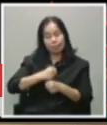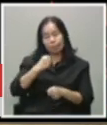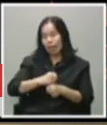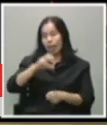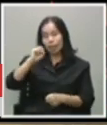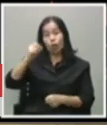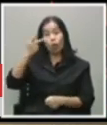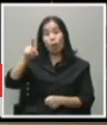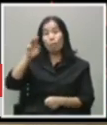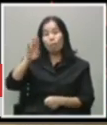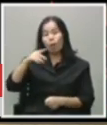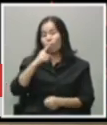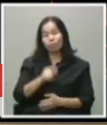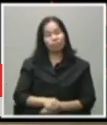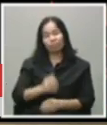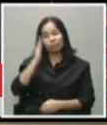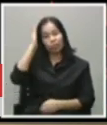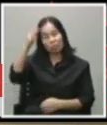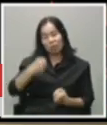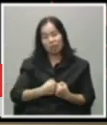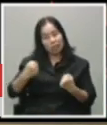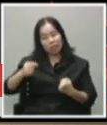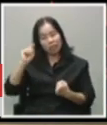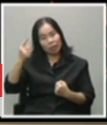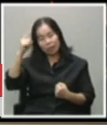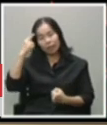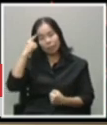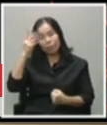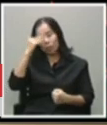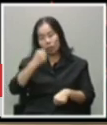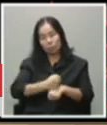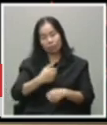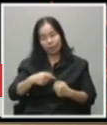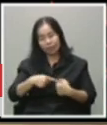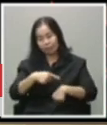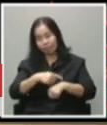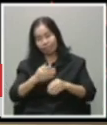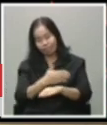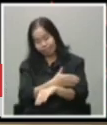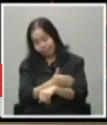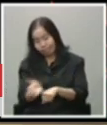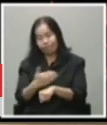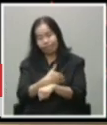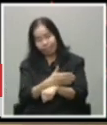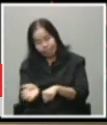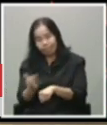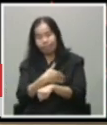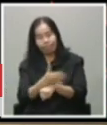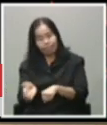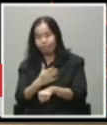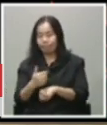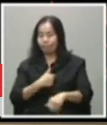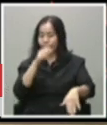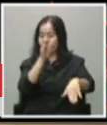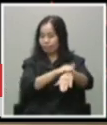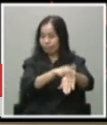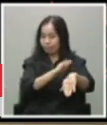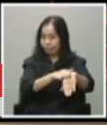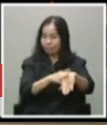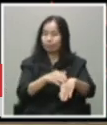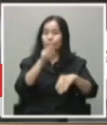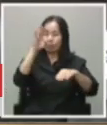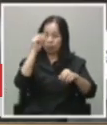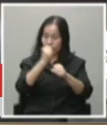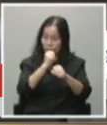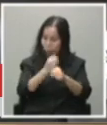ว่างานงวดต่อๆไปเนี่ยเกิดขึ้นไม่ได้แน่นอนเพราะมันล่าช้าเสนอไปเร่งรัดให้บริษัทคู่สัญญามาทำการแผนเร่งรัดการ